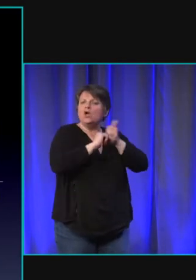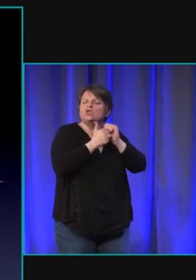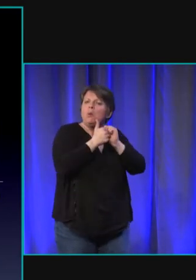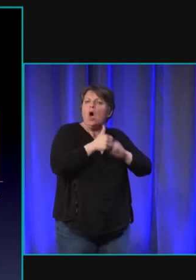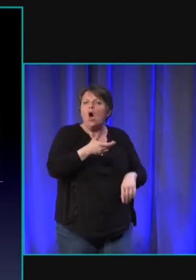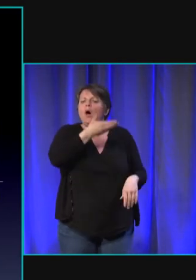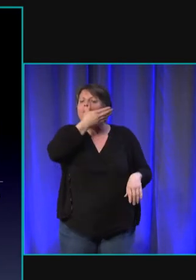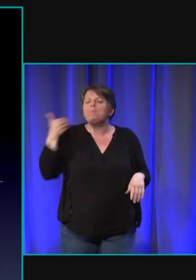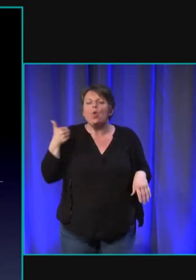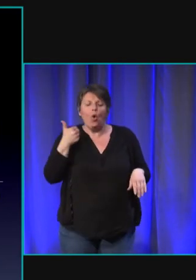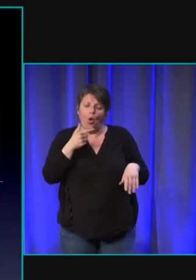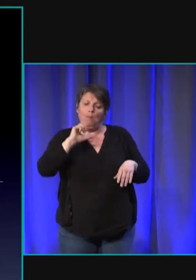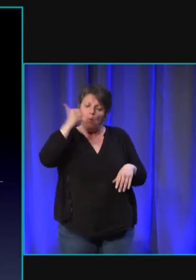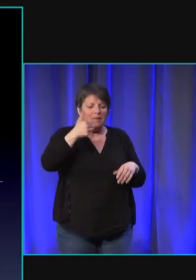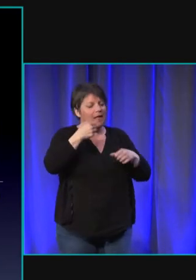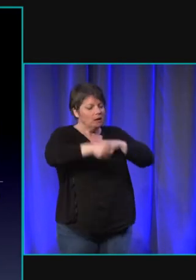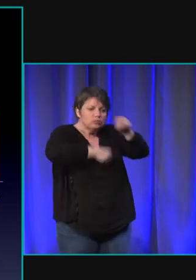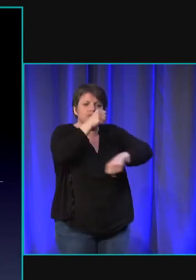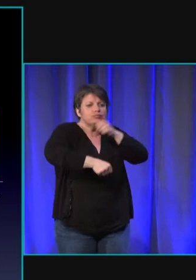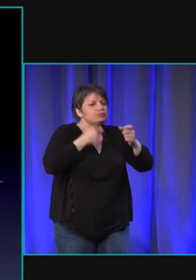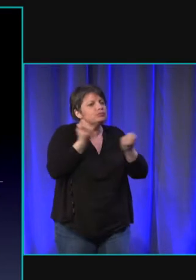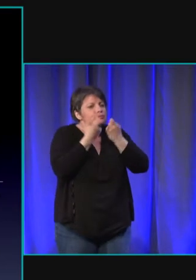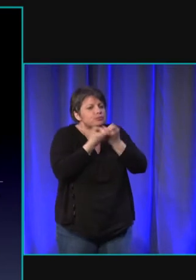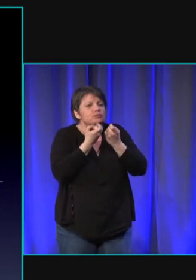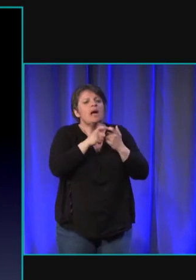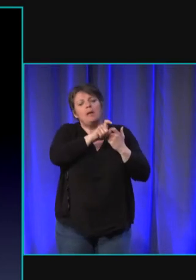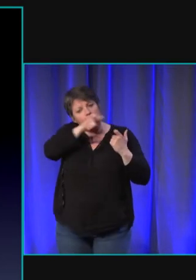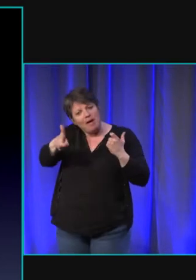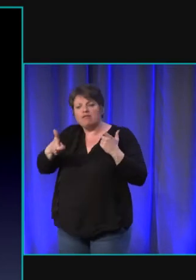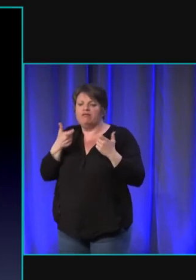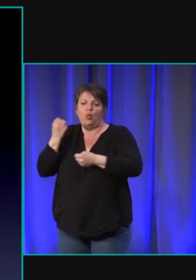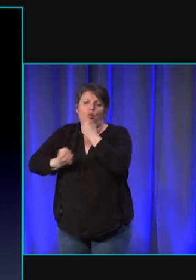pédalage avant de la course à pied. On pourra en discuter.